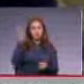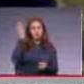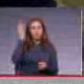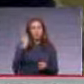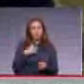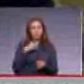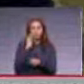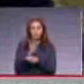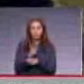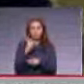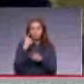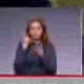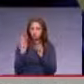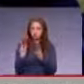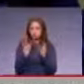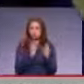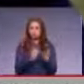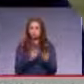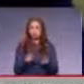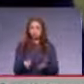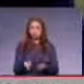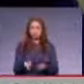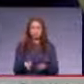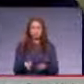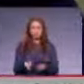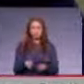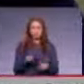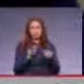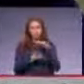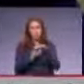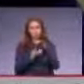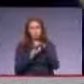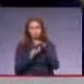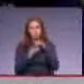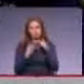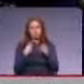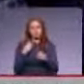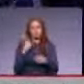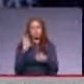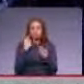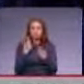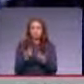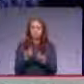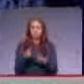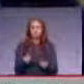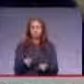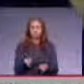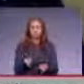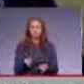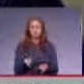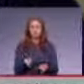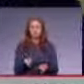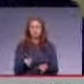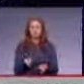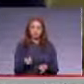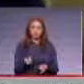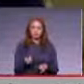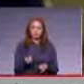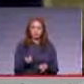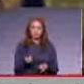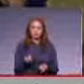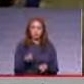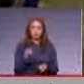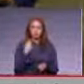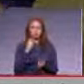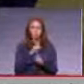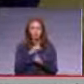بتاعت الفنون الجميله خريج كلية الفنون الجميلة محمد وعصام. بس أنا